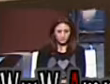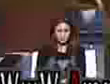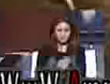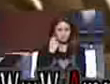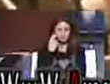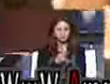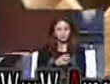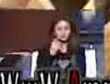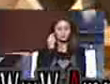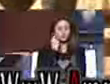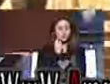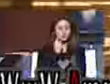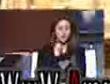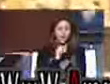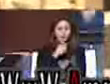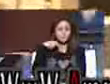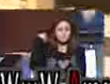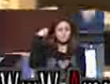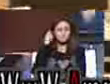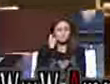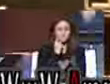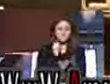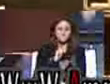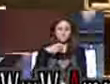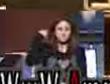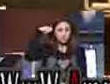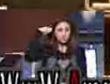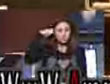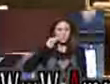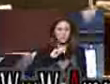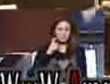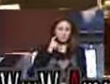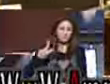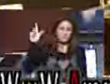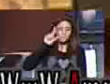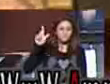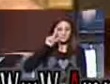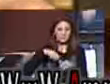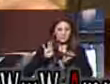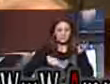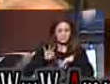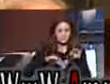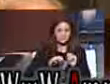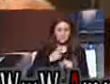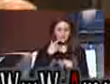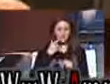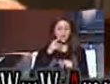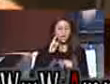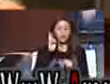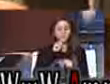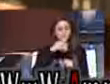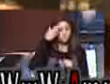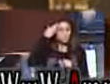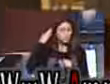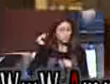بحضور دكتور هشام قندير رئيس الوزراء وعدد من الوزراء والقيادات السياسية، قام المستشار حسام غرياني